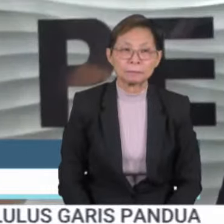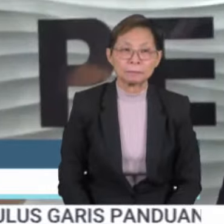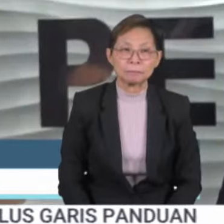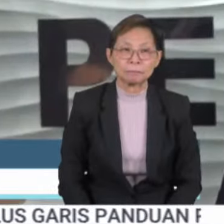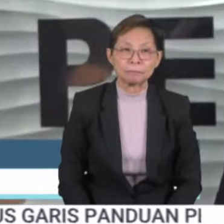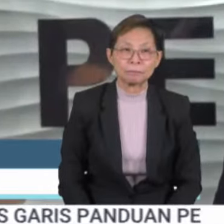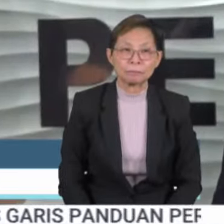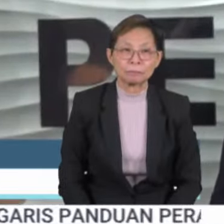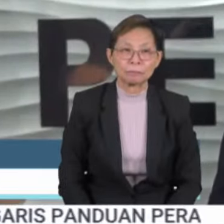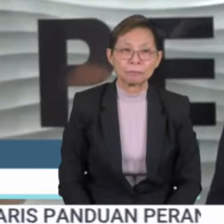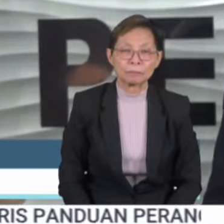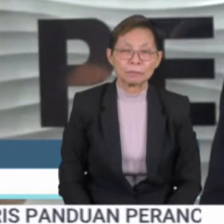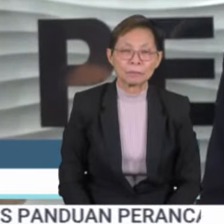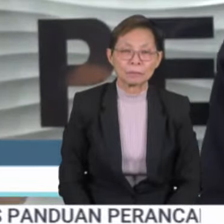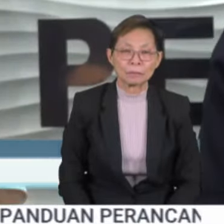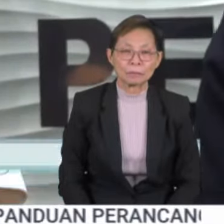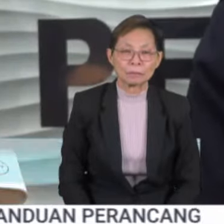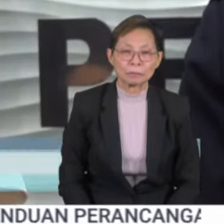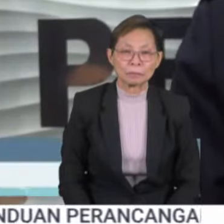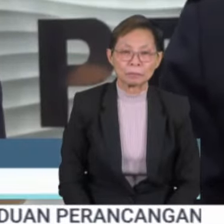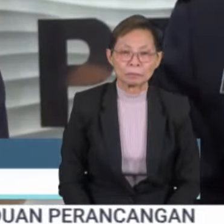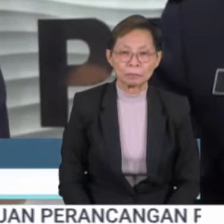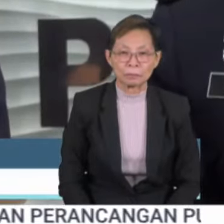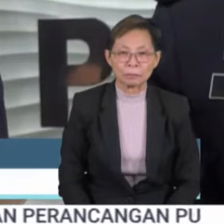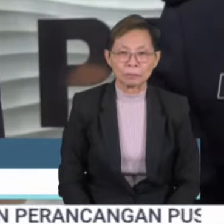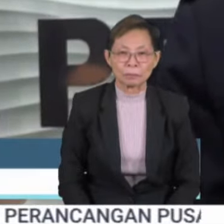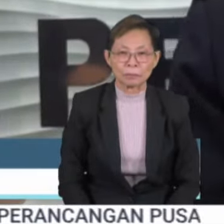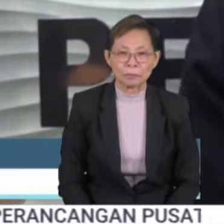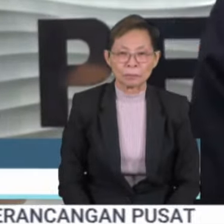Dimati juga